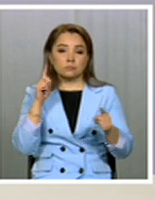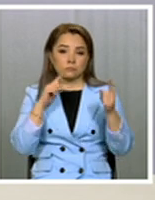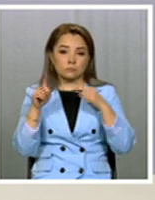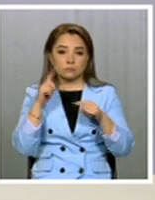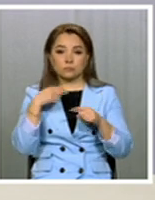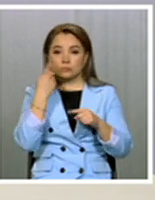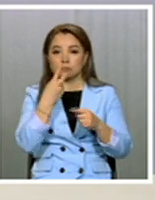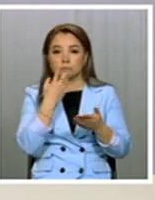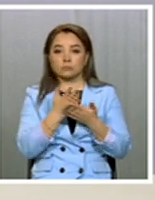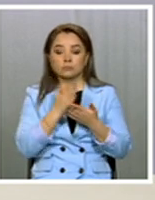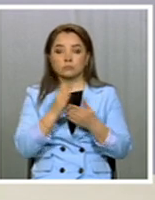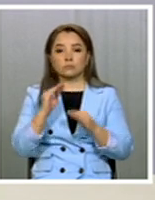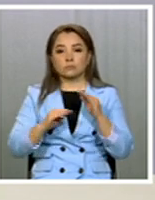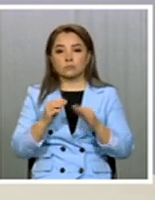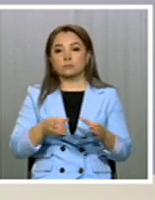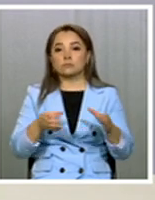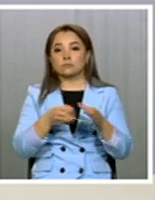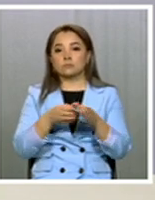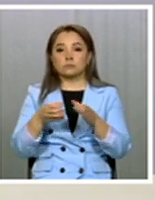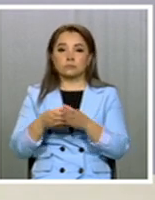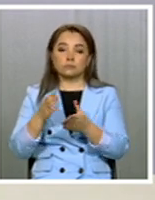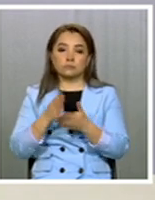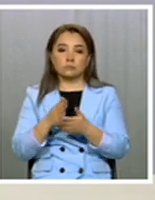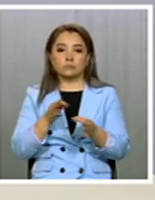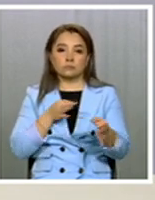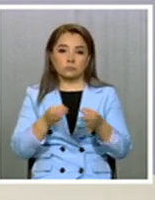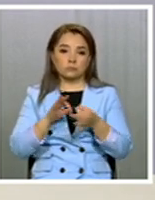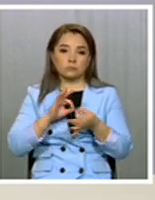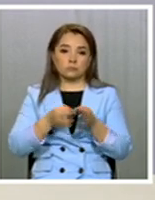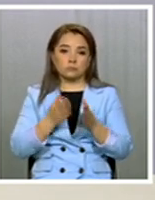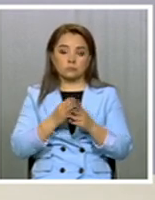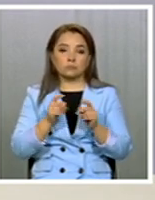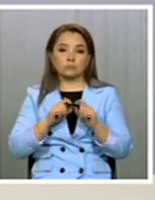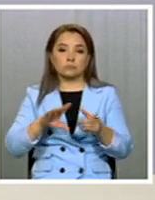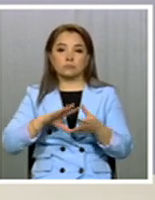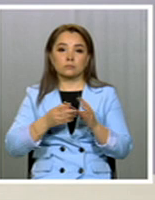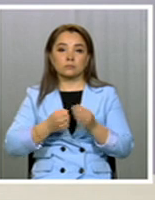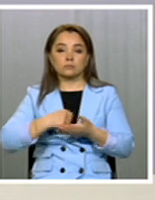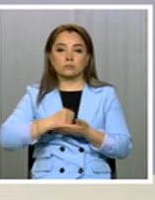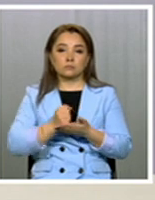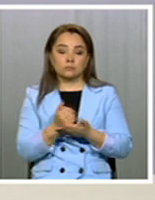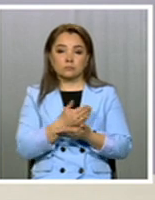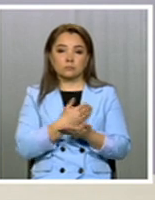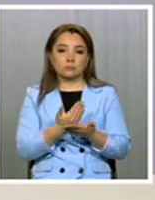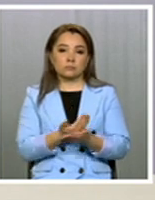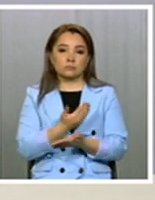сюжеттік құрамдас бөліктерін талдадық. Енді сабағымызды